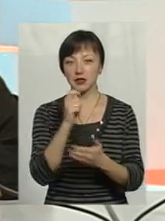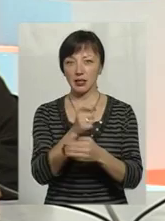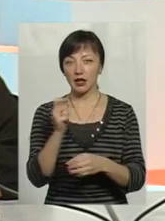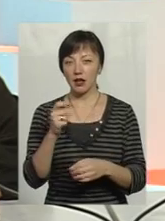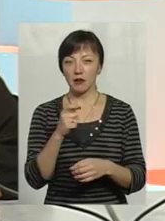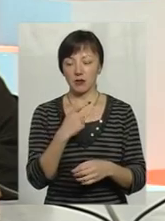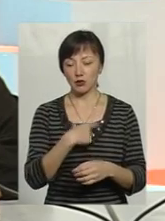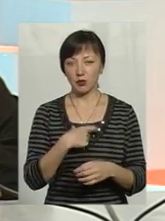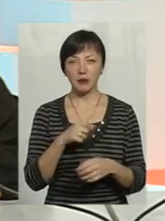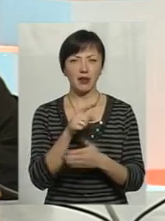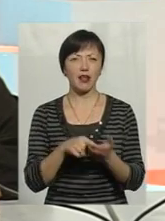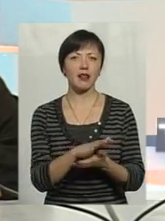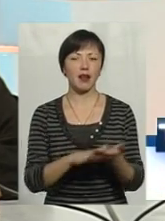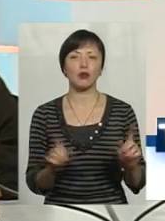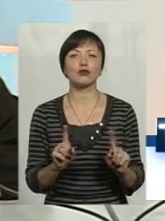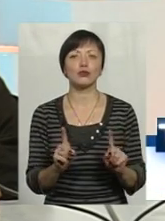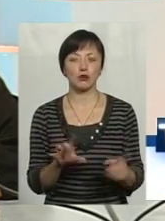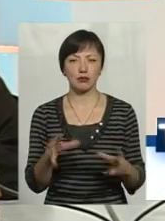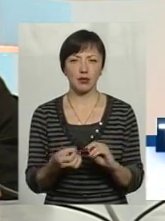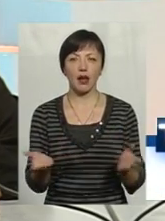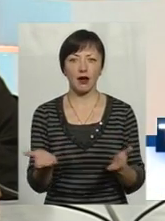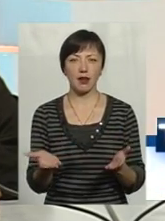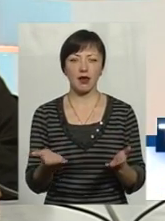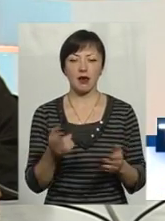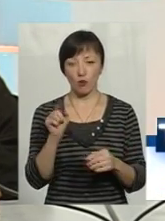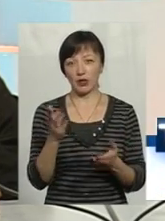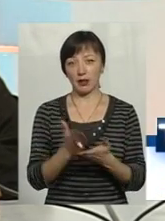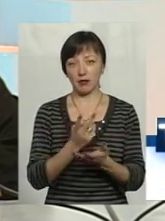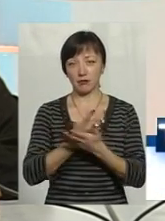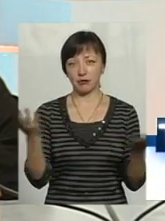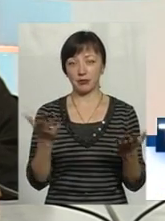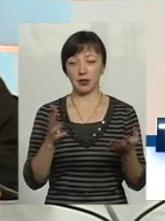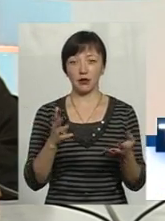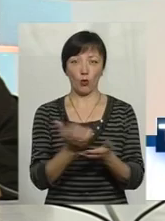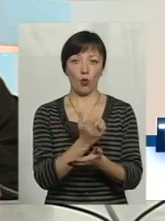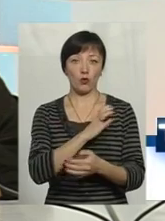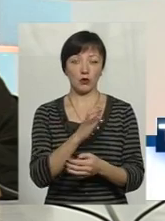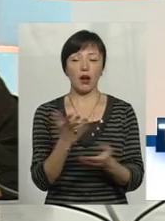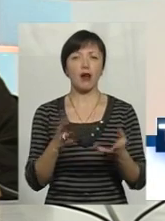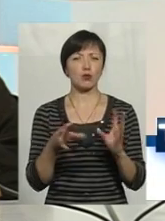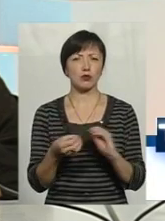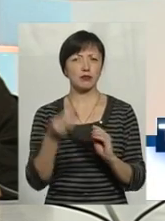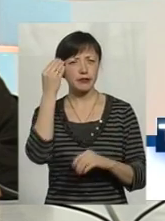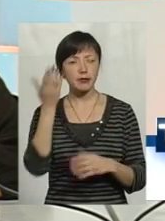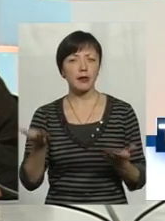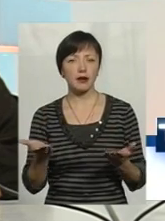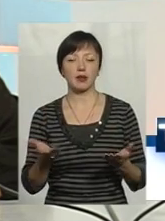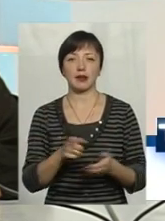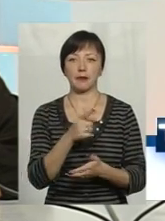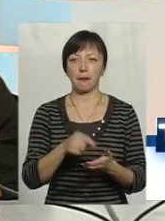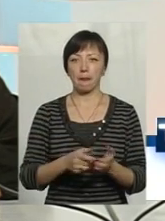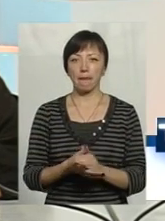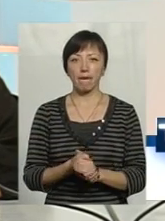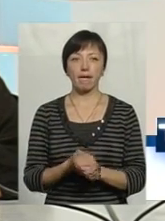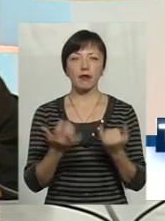собі задає запитання, а далі що? Який буде результат від того, що от є оприлюднено? Ну, який результат? Ну, загалом, знаєте, от, ми